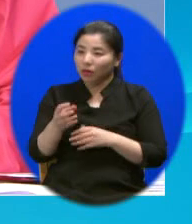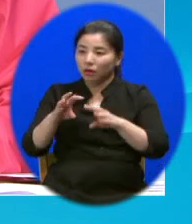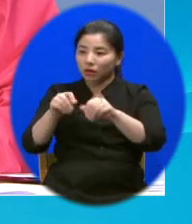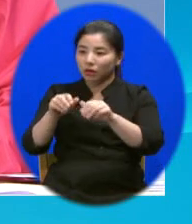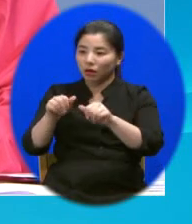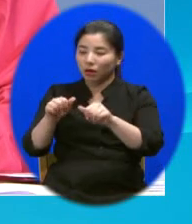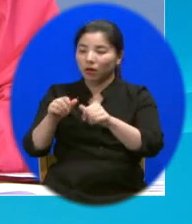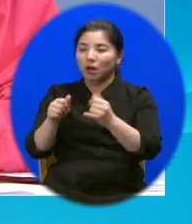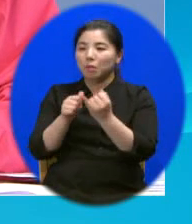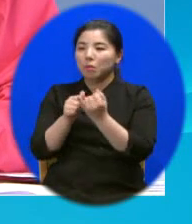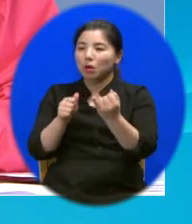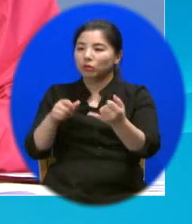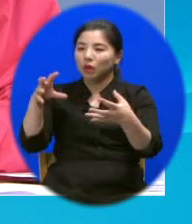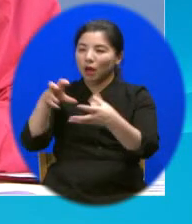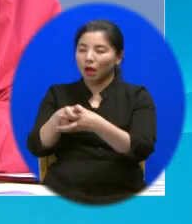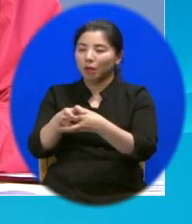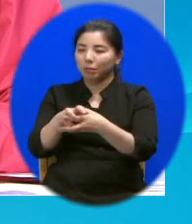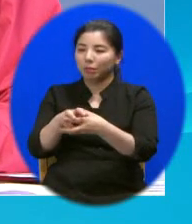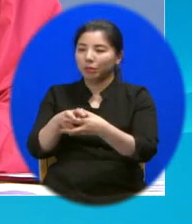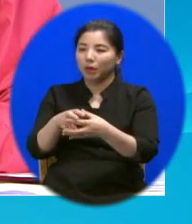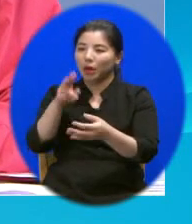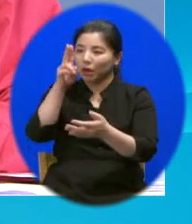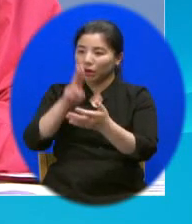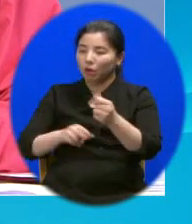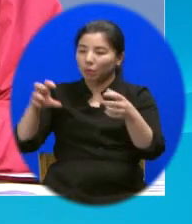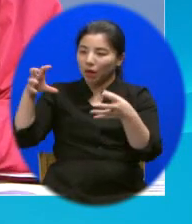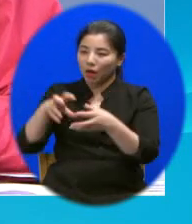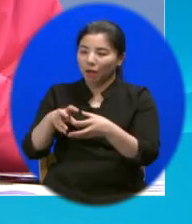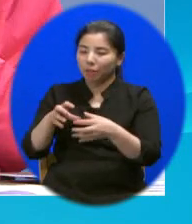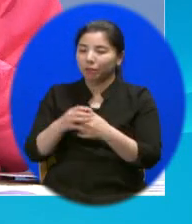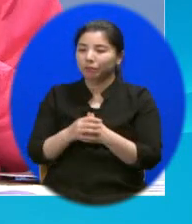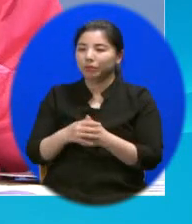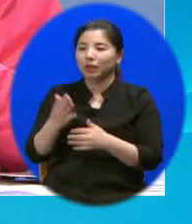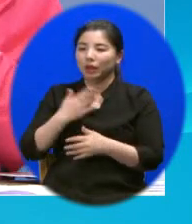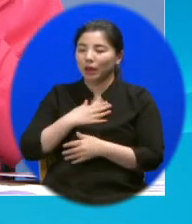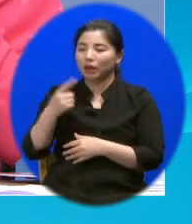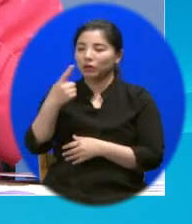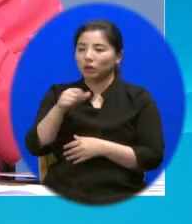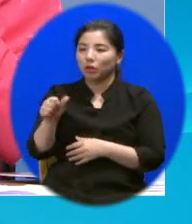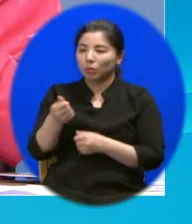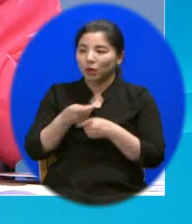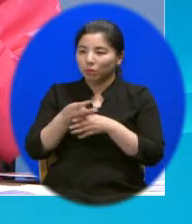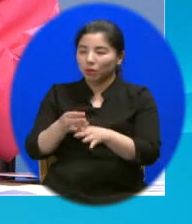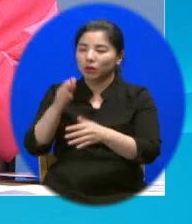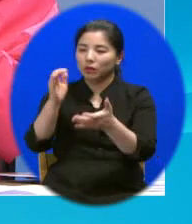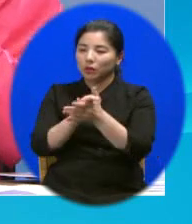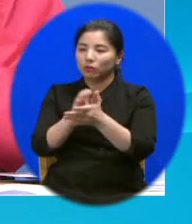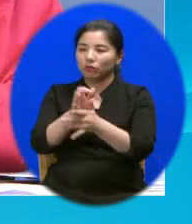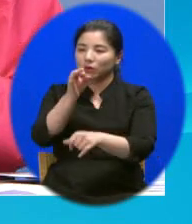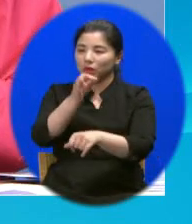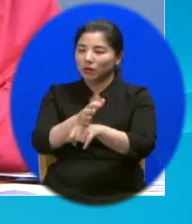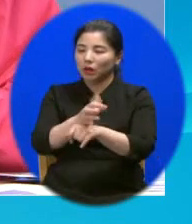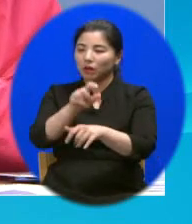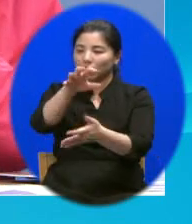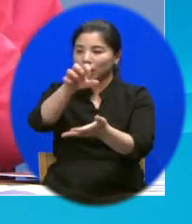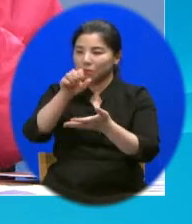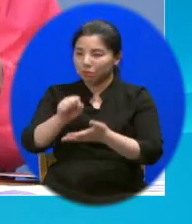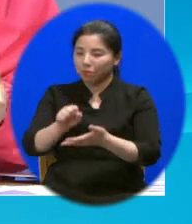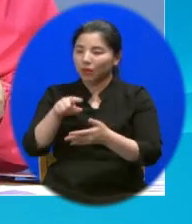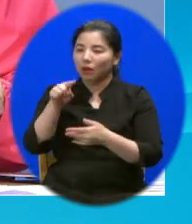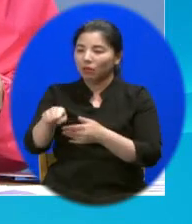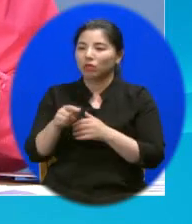그 해 오자 까지 포함해서 경매 받은거 팜에서 저는 1500 병 친구들이 산원 그 지분 일부를 인수해서